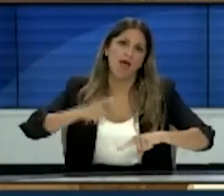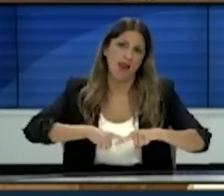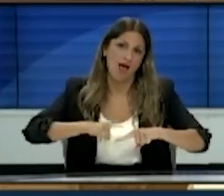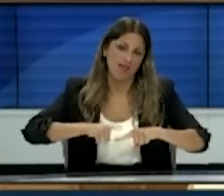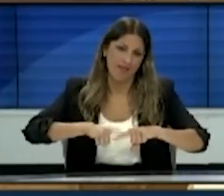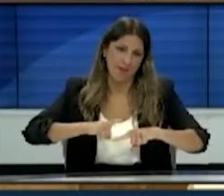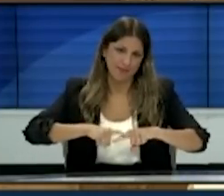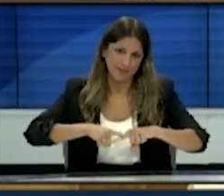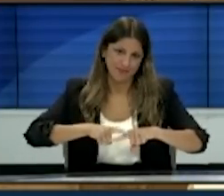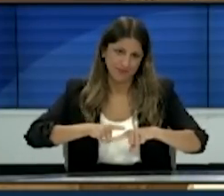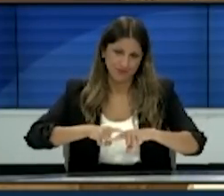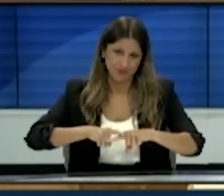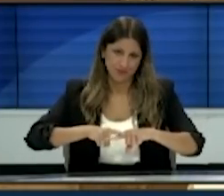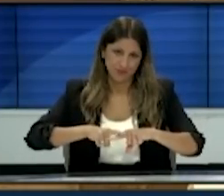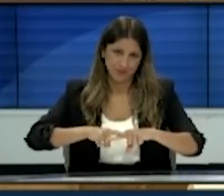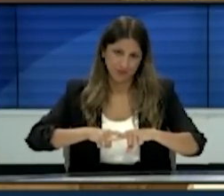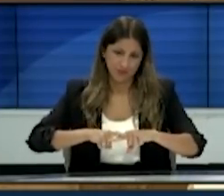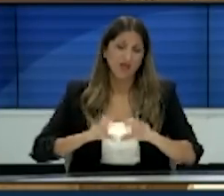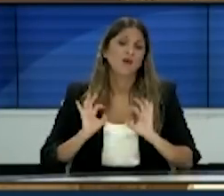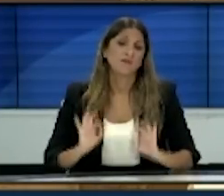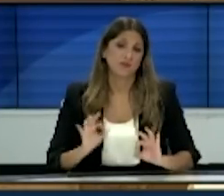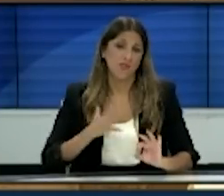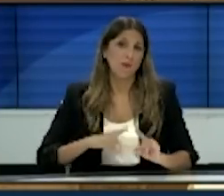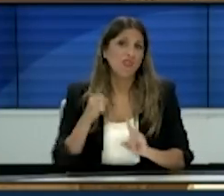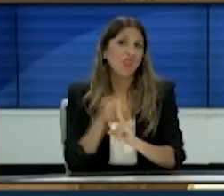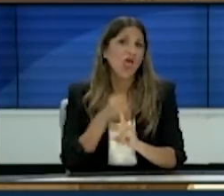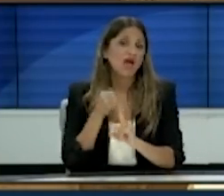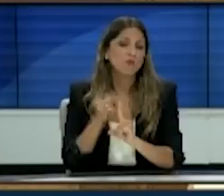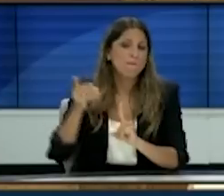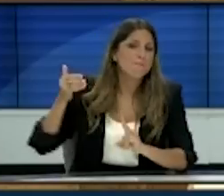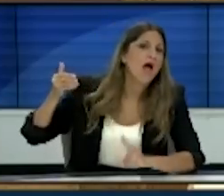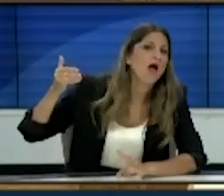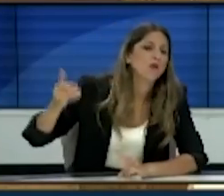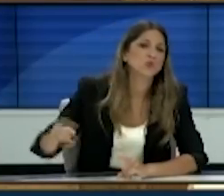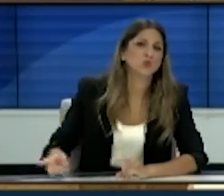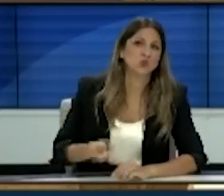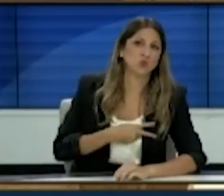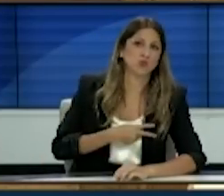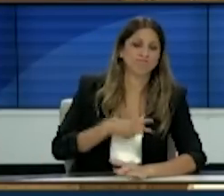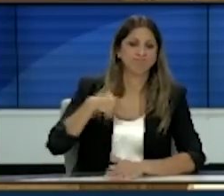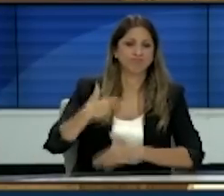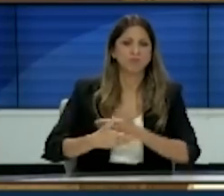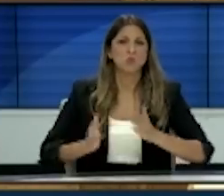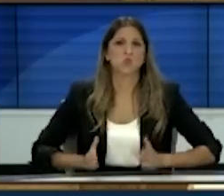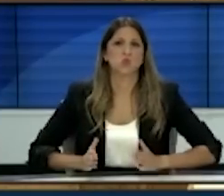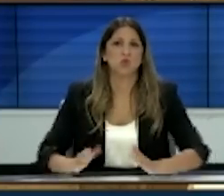έρθει, αλλά και να διεκδικήσουμε με το βλέμμα μπροστά, να ανοίξουμε το δικό μας δρόμο